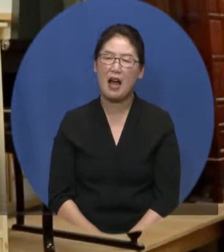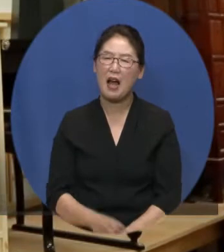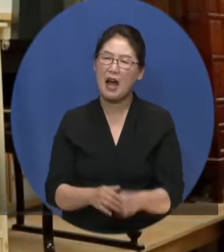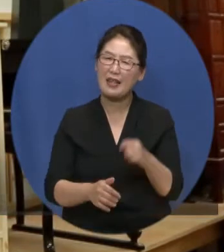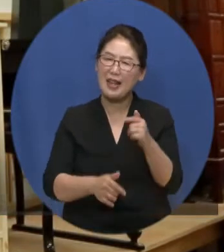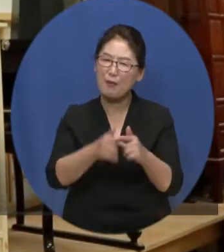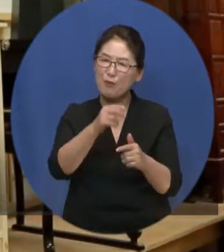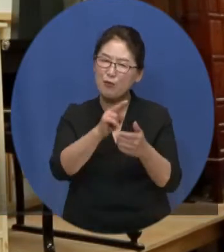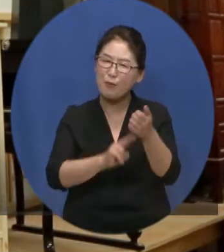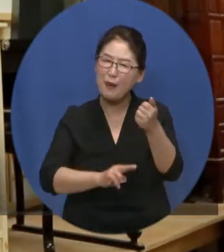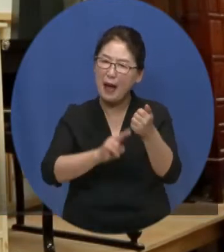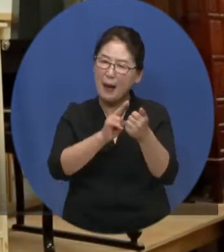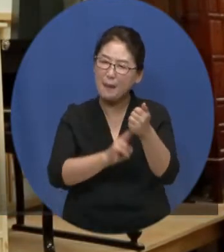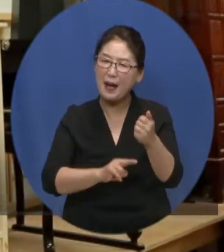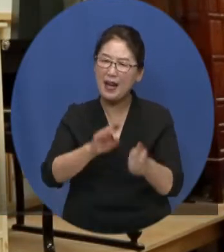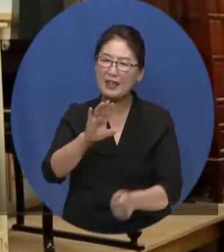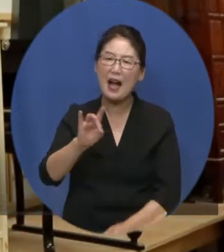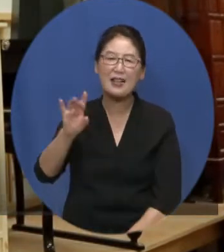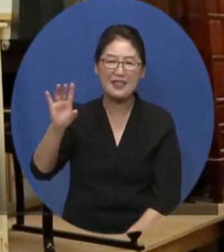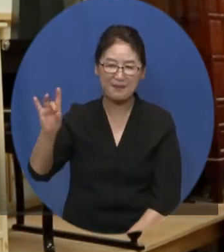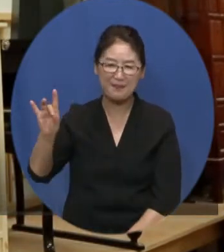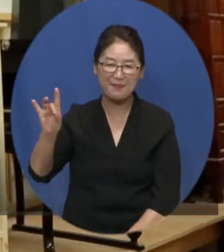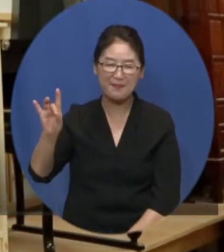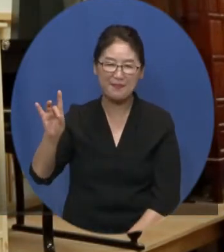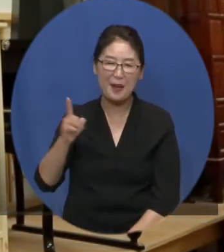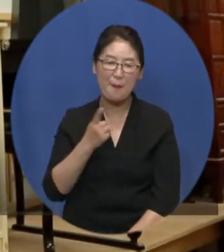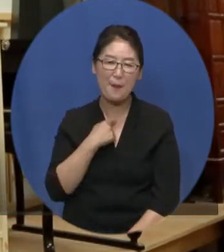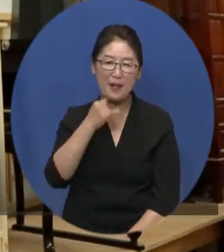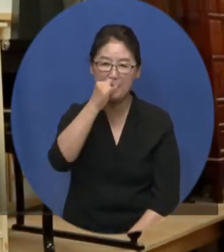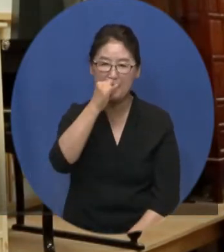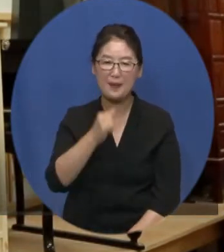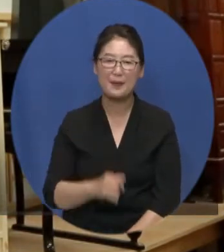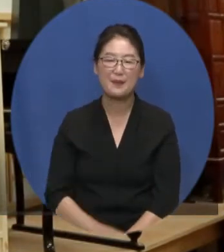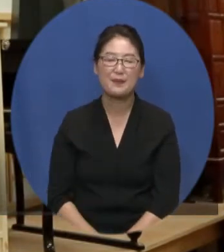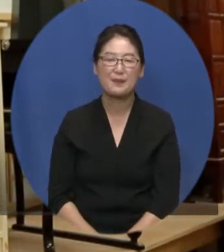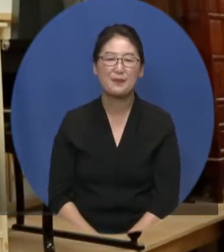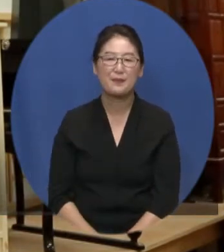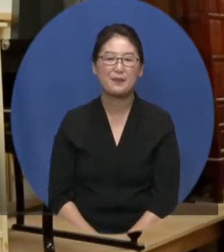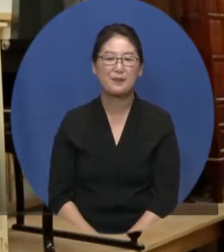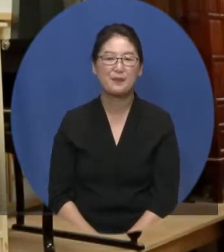각 금 가끔 했었어요 예 그리고